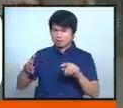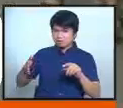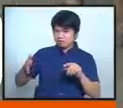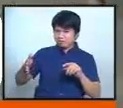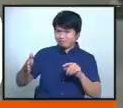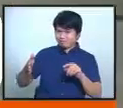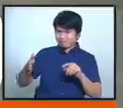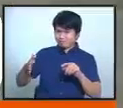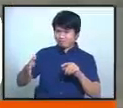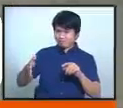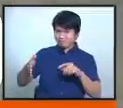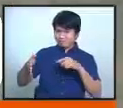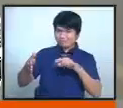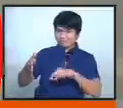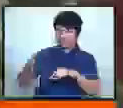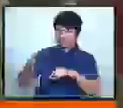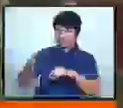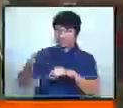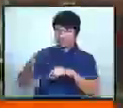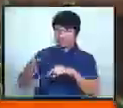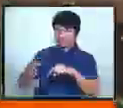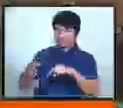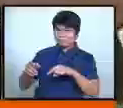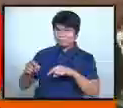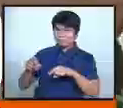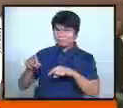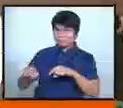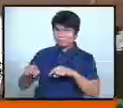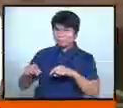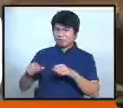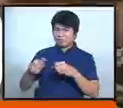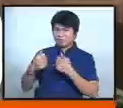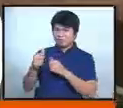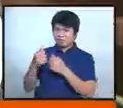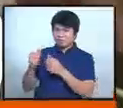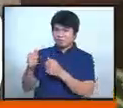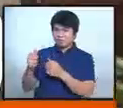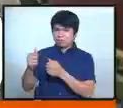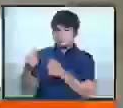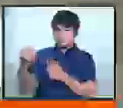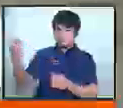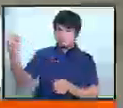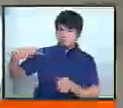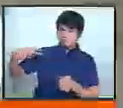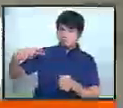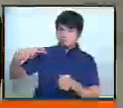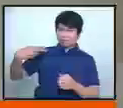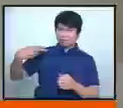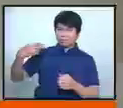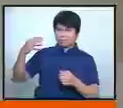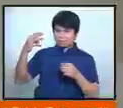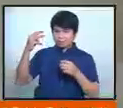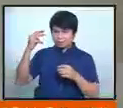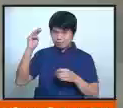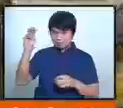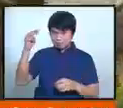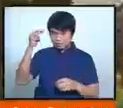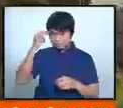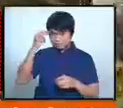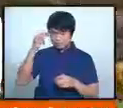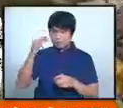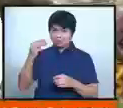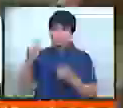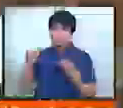ito. Dampot po, kaya kailangan talaga sundin yung pinag-utos ni Mayor para mas marami talaga yung taong pumunta